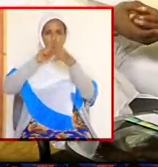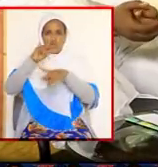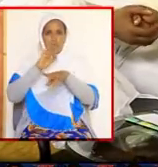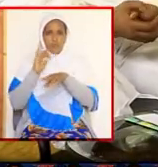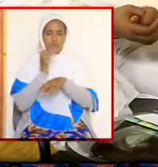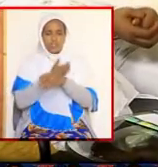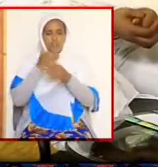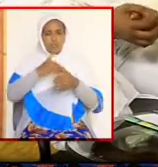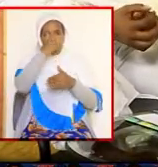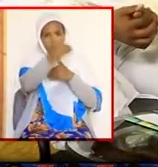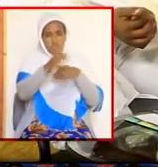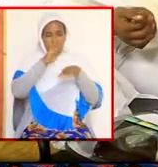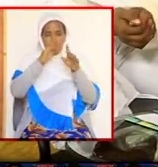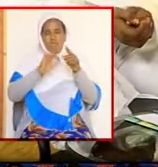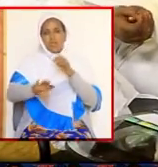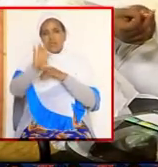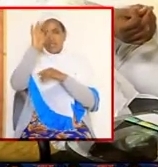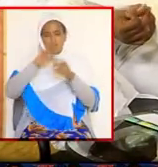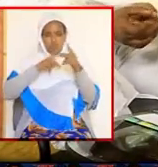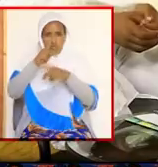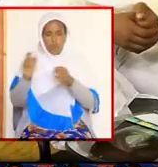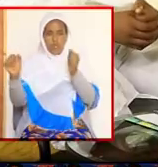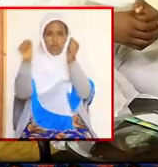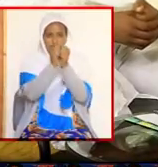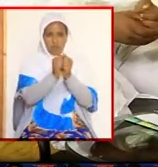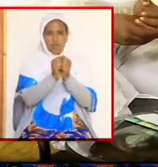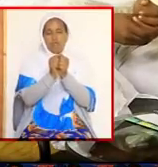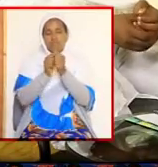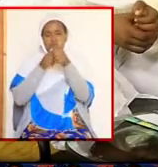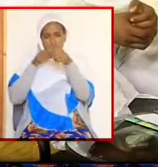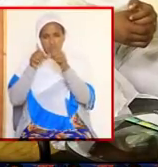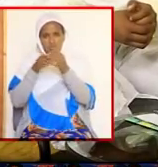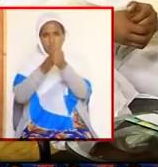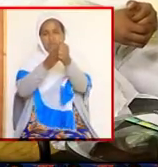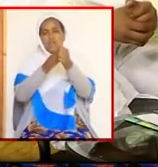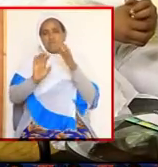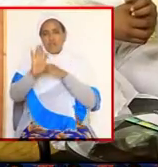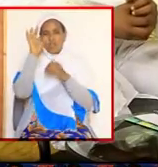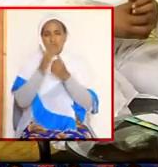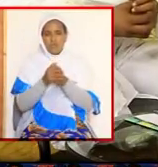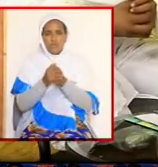መርሃ ግብሮቻችን በመሻገር ላይ እንገኛለን። መርሃ ግብሩንም በጋራ እየመራንላችሁ እንገኛለን።